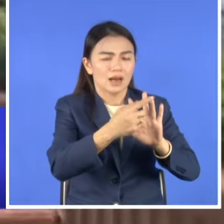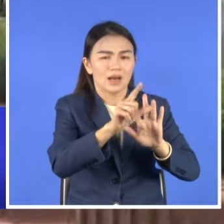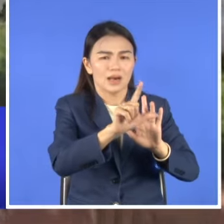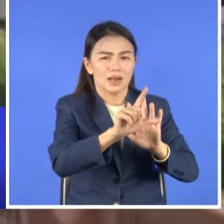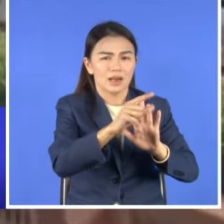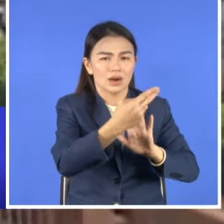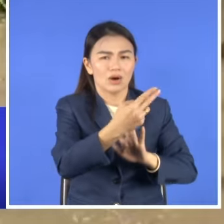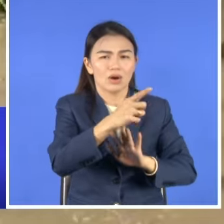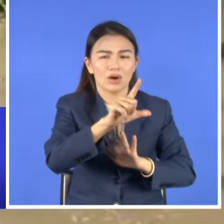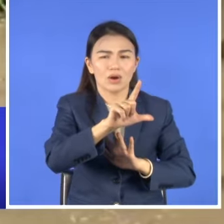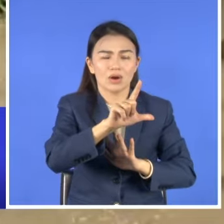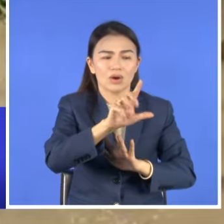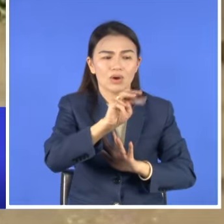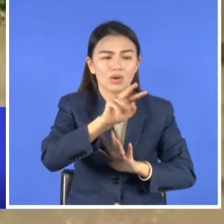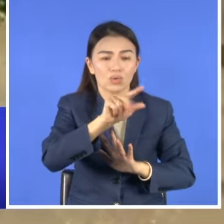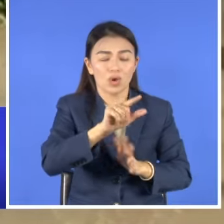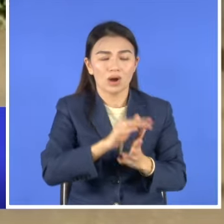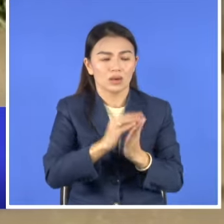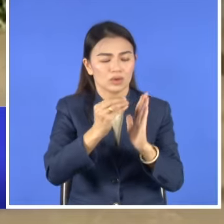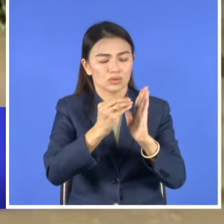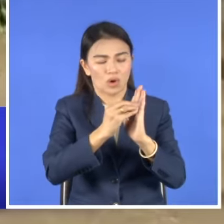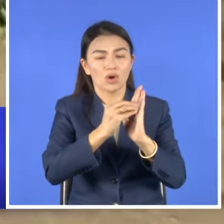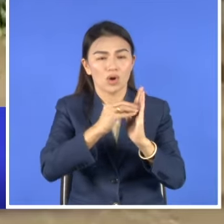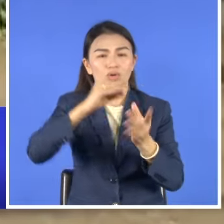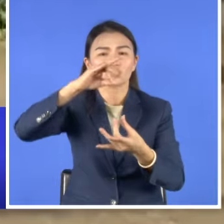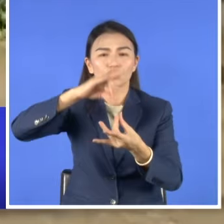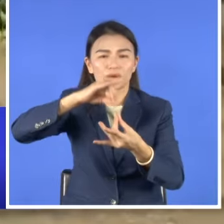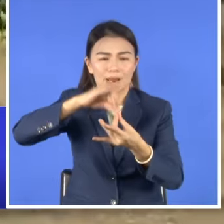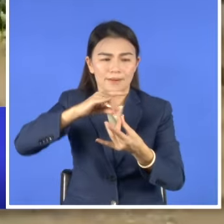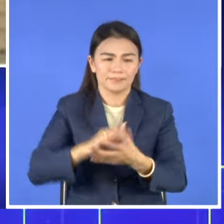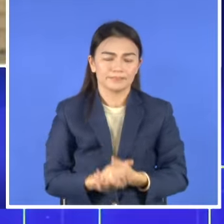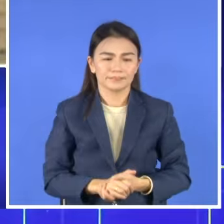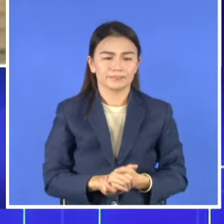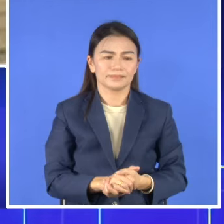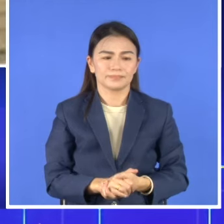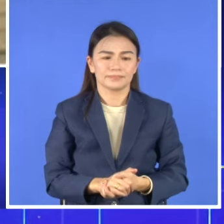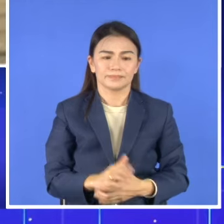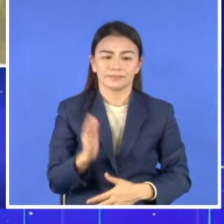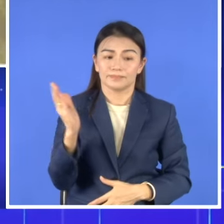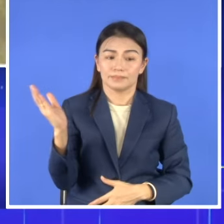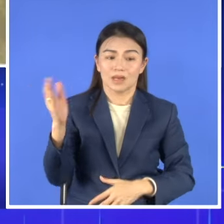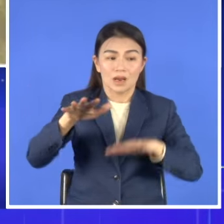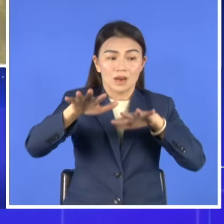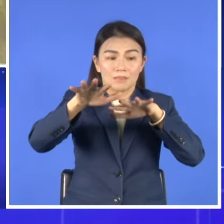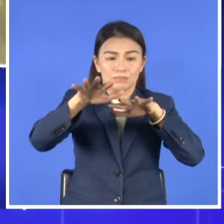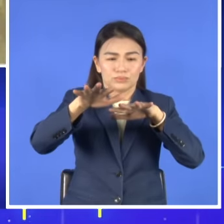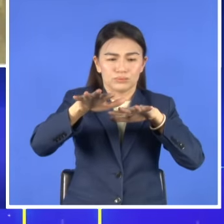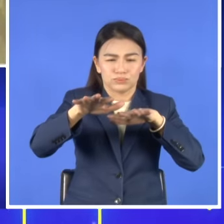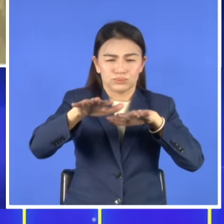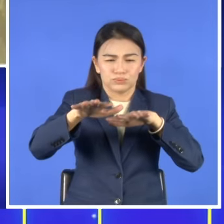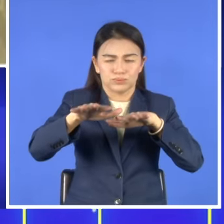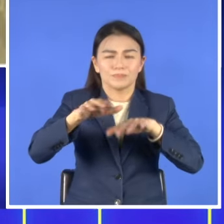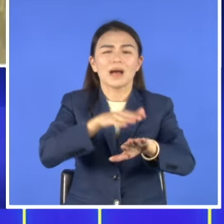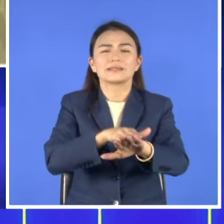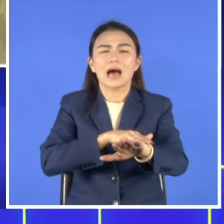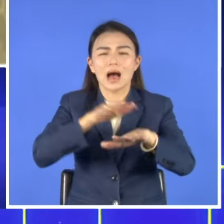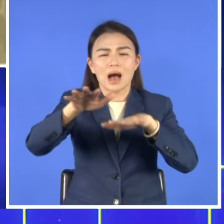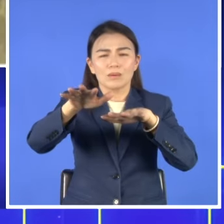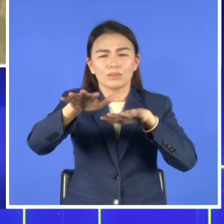ก็ด้านล่างนะครับน้ำทะลักมาเรื่อยว่าอย่างงั้นเถอะค่ะนี่นะครับยังท่วมขังอยู่ลดลงอย่างช้าๆนะครับในแต่ละ